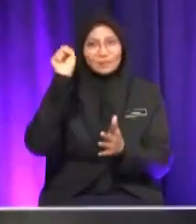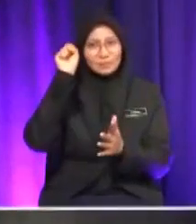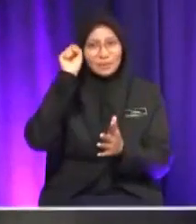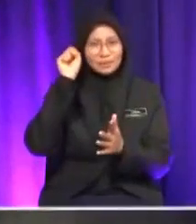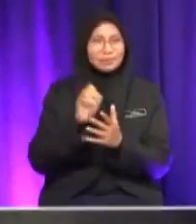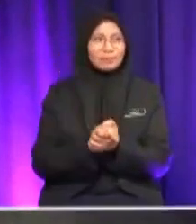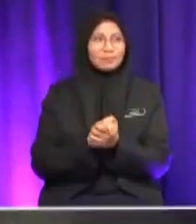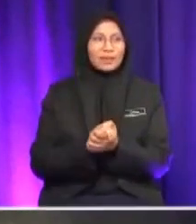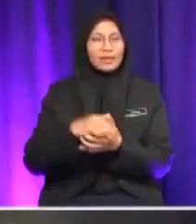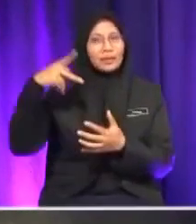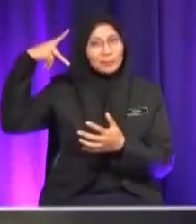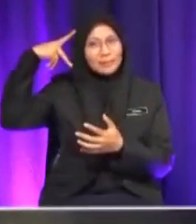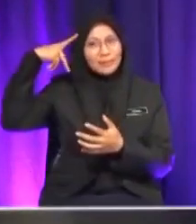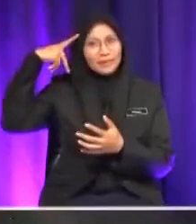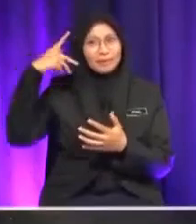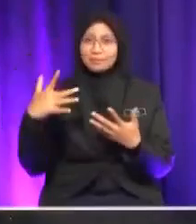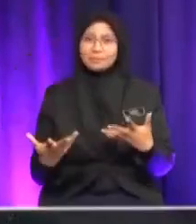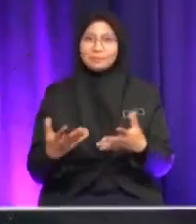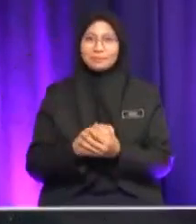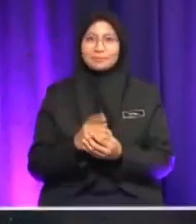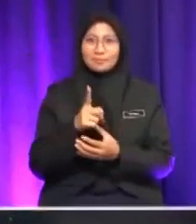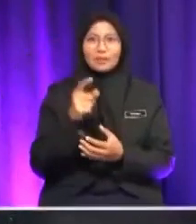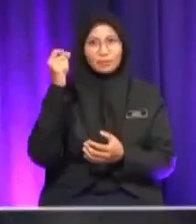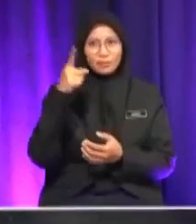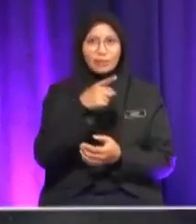Pritika? Okey, Pritika, apa yang Pritika faham tentang muflis, Pritika?